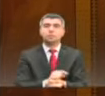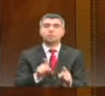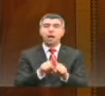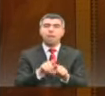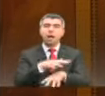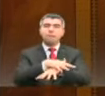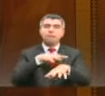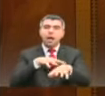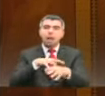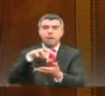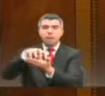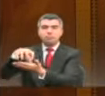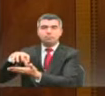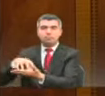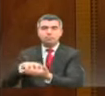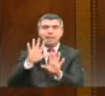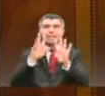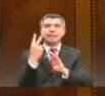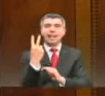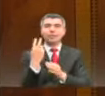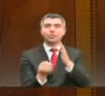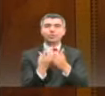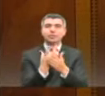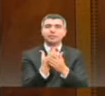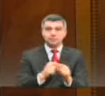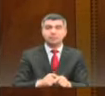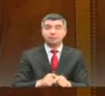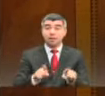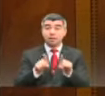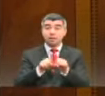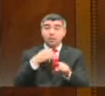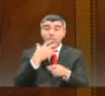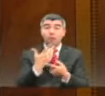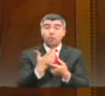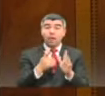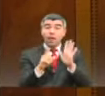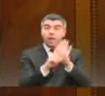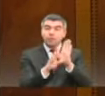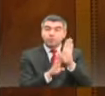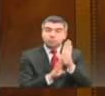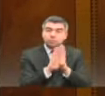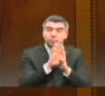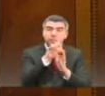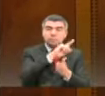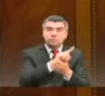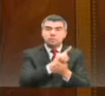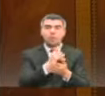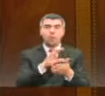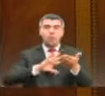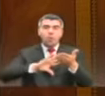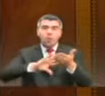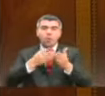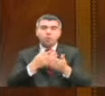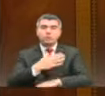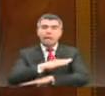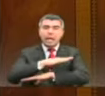الجهوية المتقدمة، فإنه وعياً من الحكومة بأن البناء الديمقراطي والبناء المؤسساتي